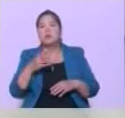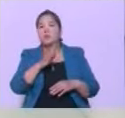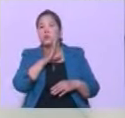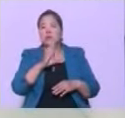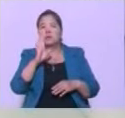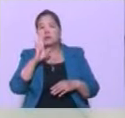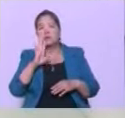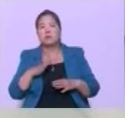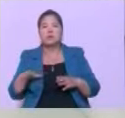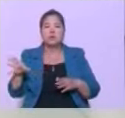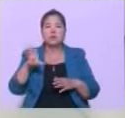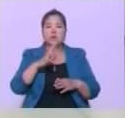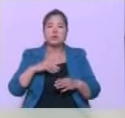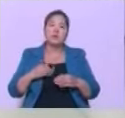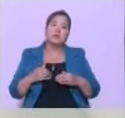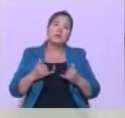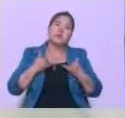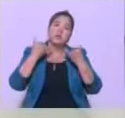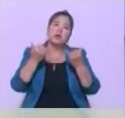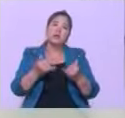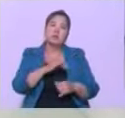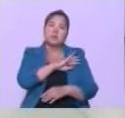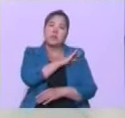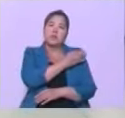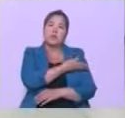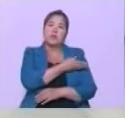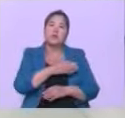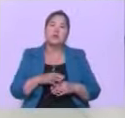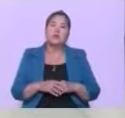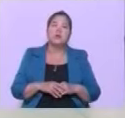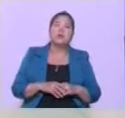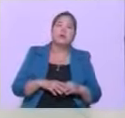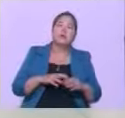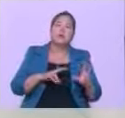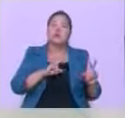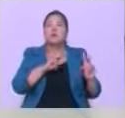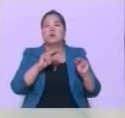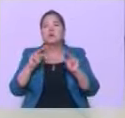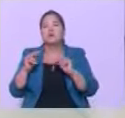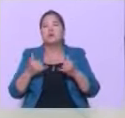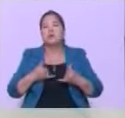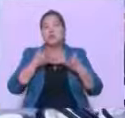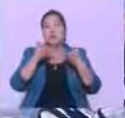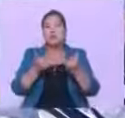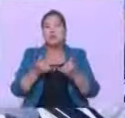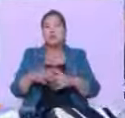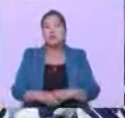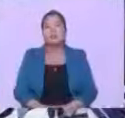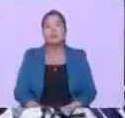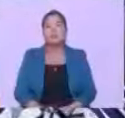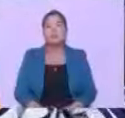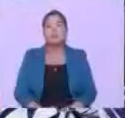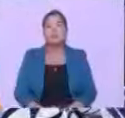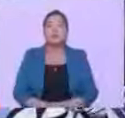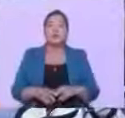души желаю самое главное – здоровья и чтобы поставленные цели всегда достигали. На